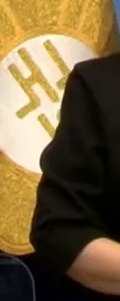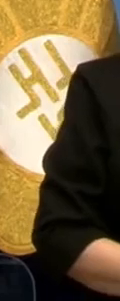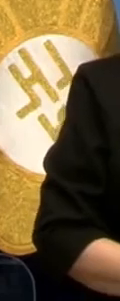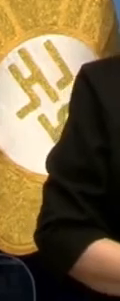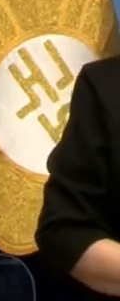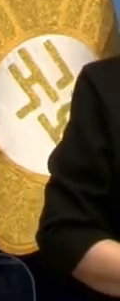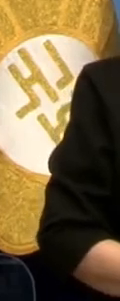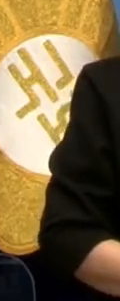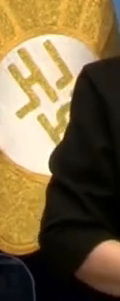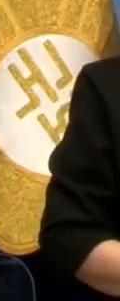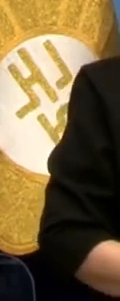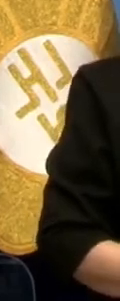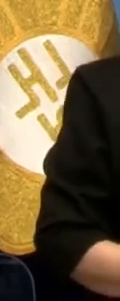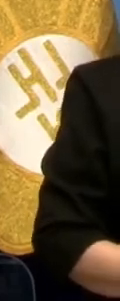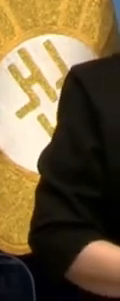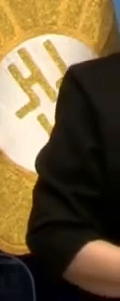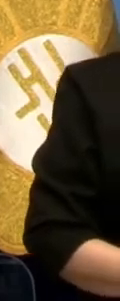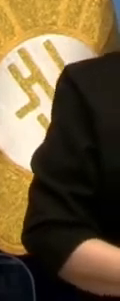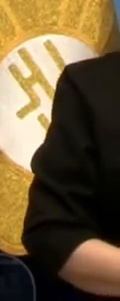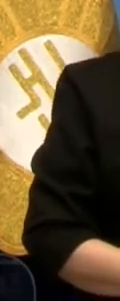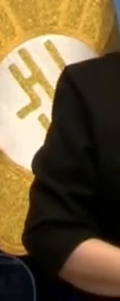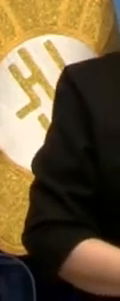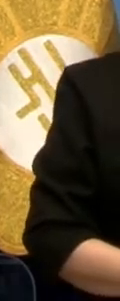시간이 됐나요?